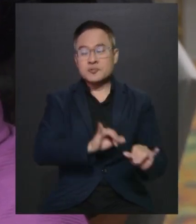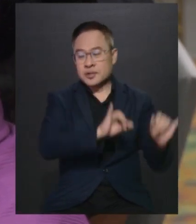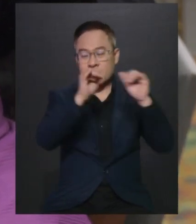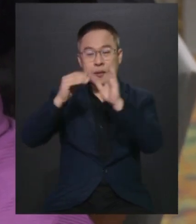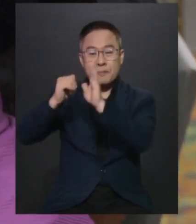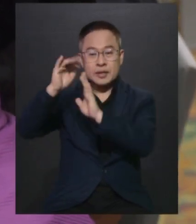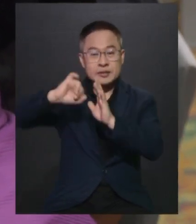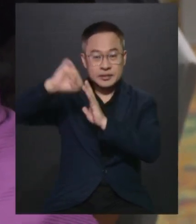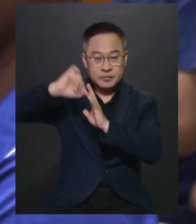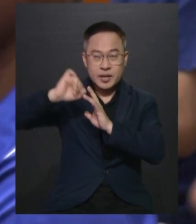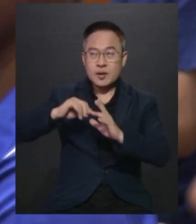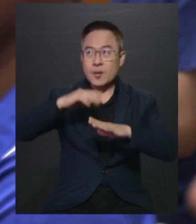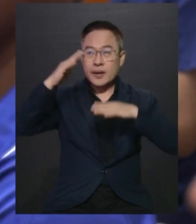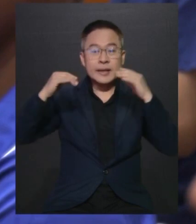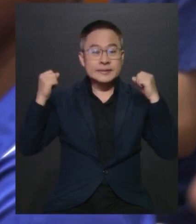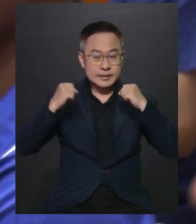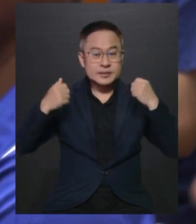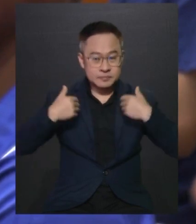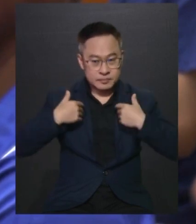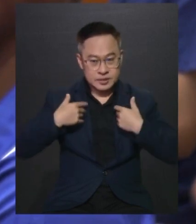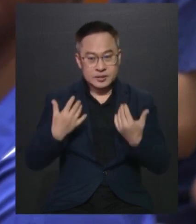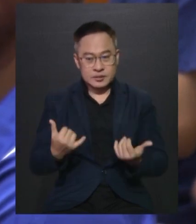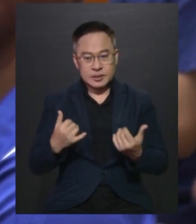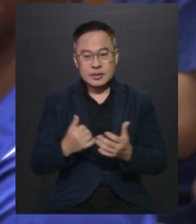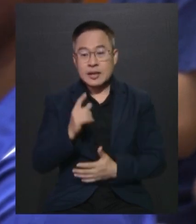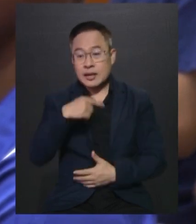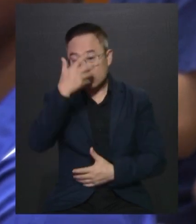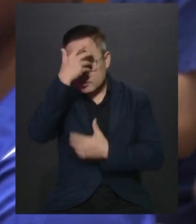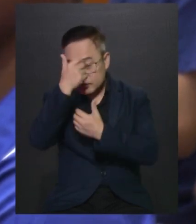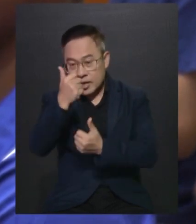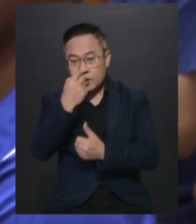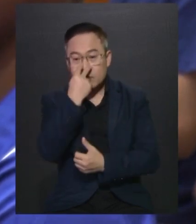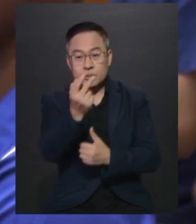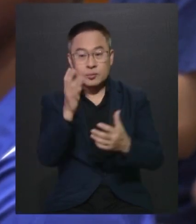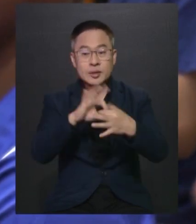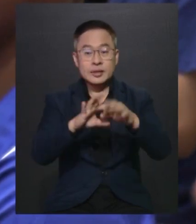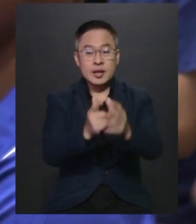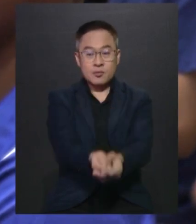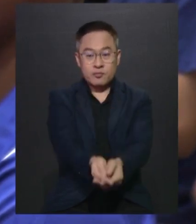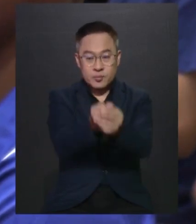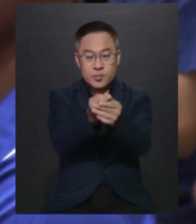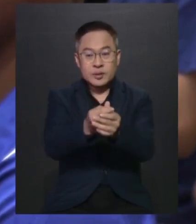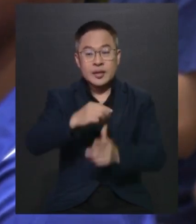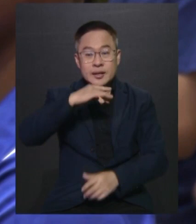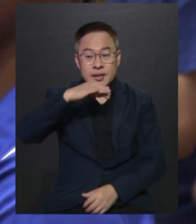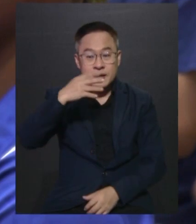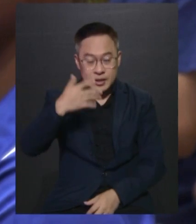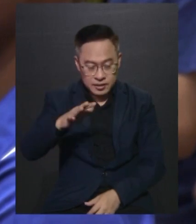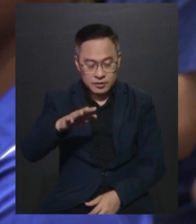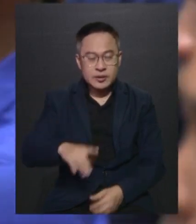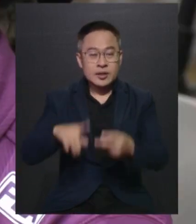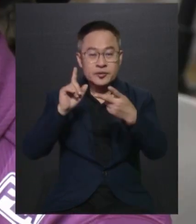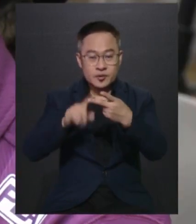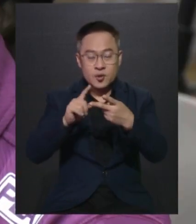ากาศที่แบบกำลังดีเลยด้วยนะคะเพราะฉะนั้นใครที่สนใจอยากจะไปสัมผัสประสบการณ์การแข่งขันแบบติดขอบสนามนะคะ